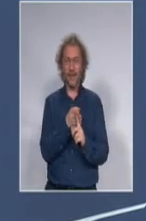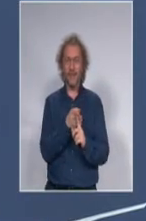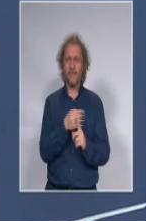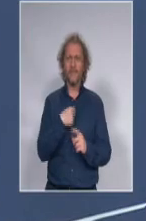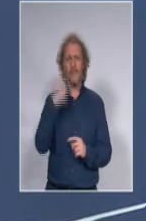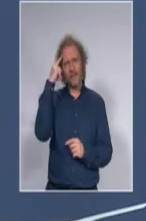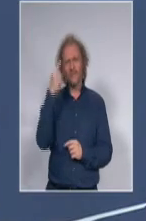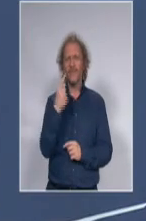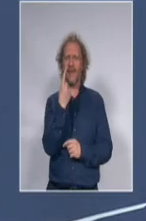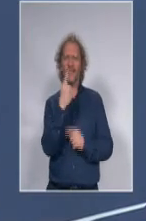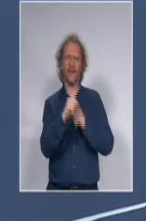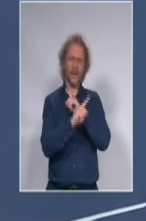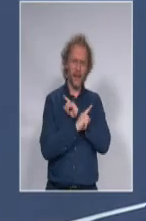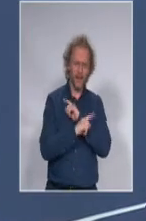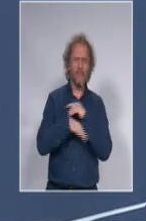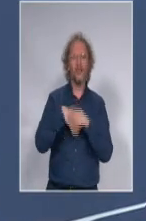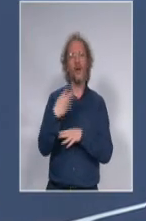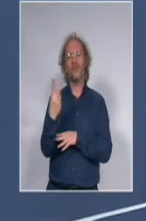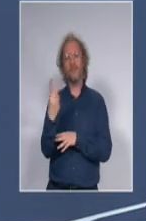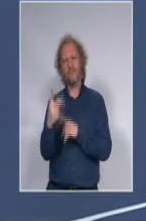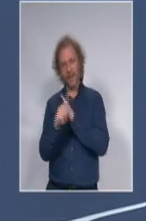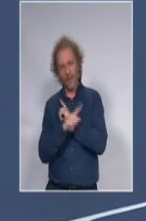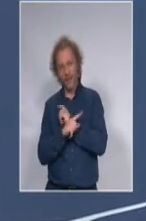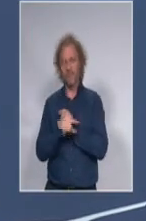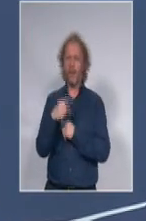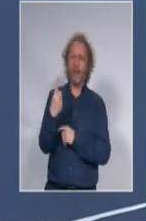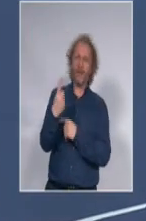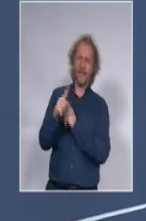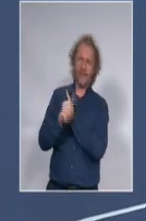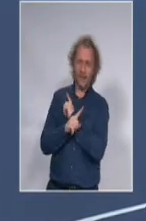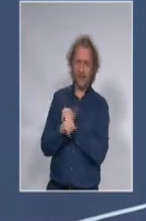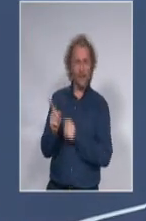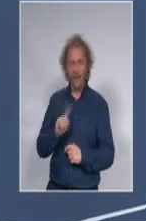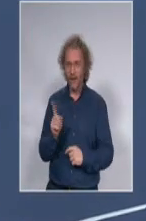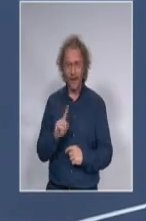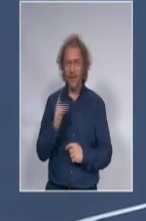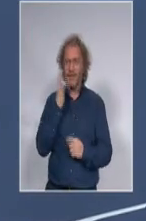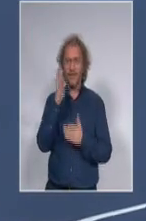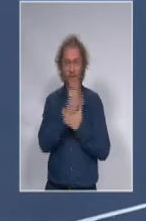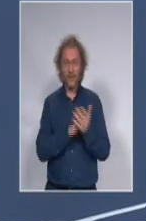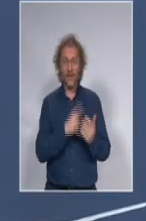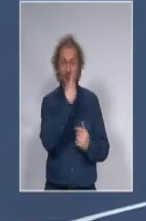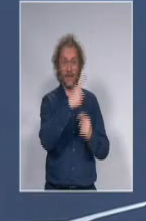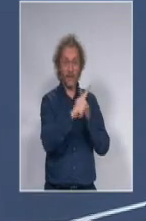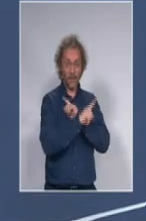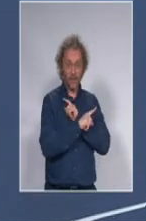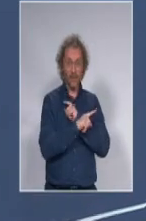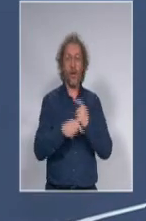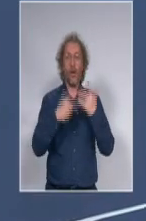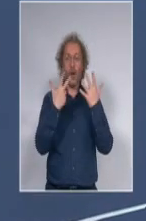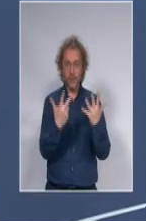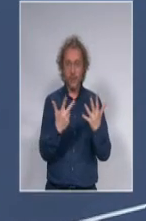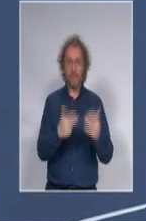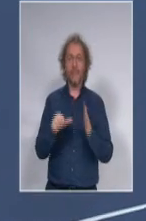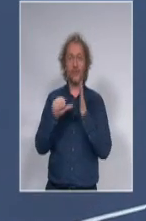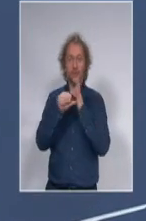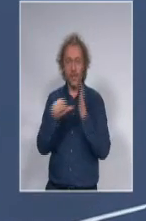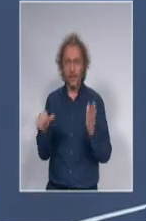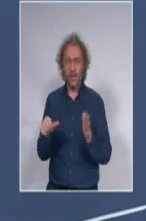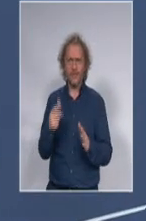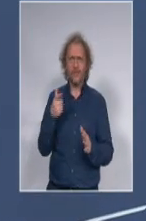pa 2 mrtva, pa jednog mrtvog. Ne. Kad ide 1, pa onda ide 8, pa onda ide 16, pa onda